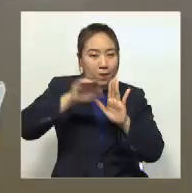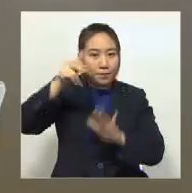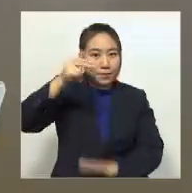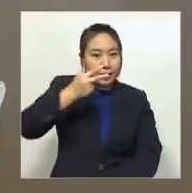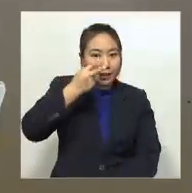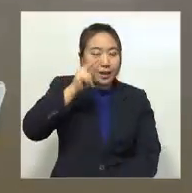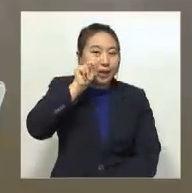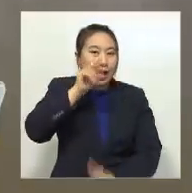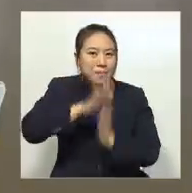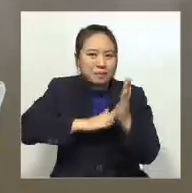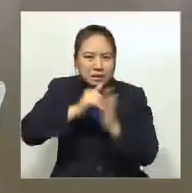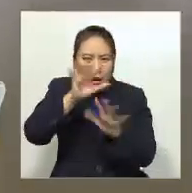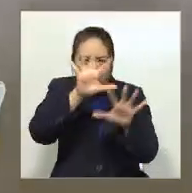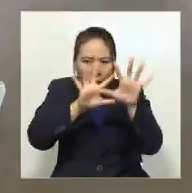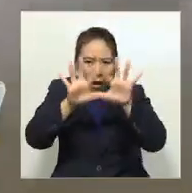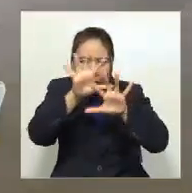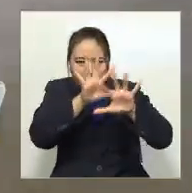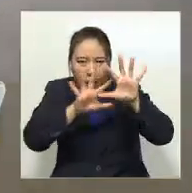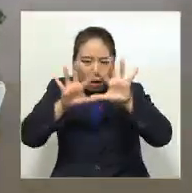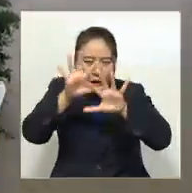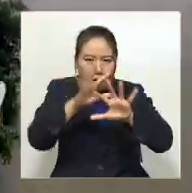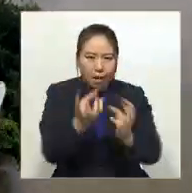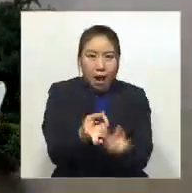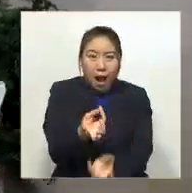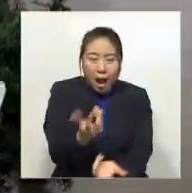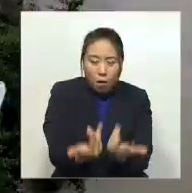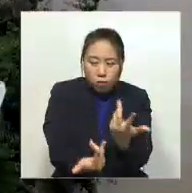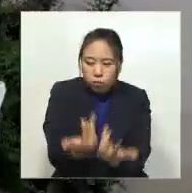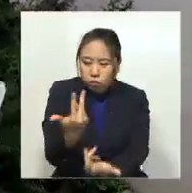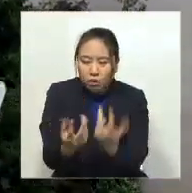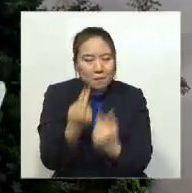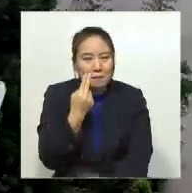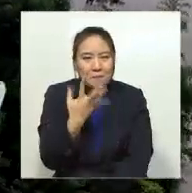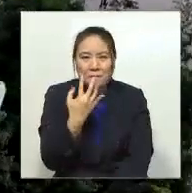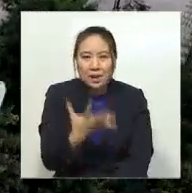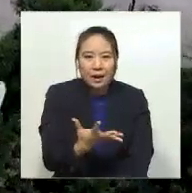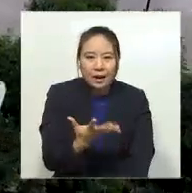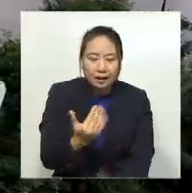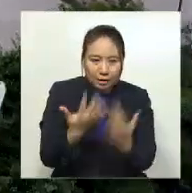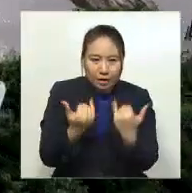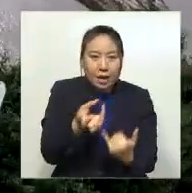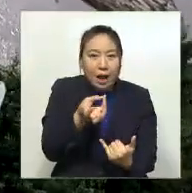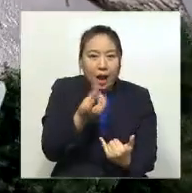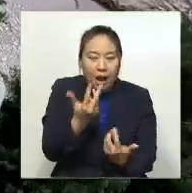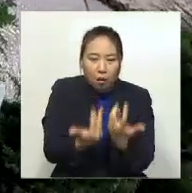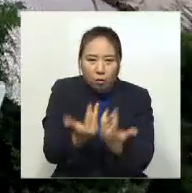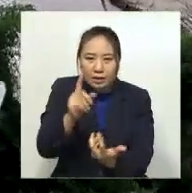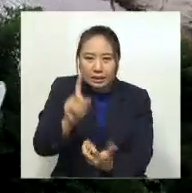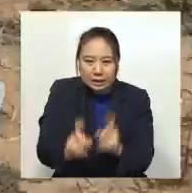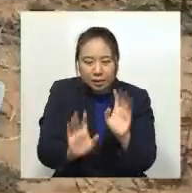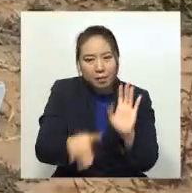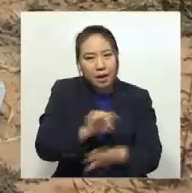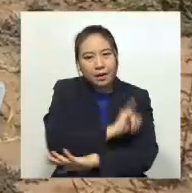เห็นสีน้ำขุ่นกระจายเต็มพื้นที่จนแทบไม่เห็นต้นข้าวที่กำลังเติบโตความเสียหายนาข้าวครั้งนี้เบื้องต้นไม่ต่ำกว่า 6,000